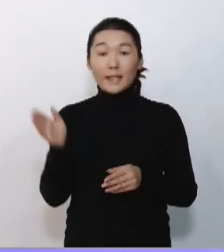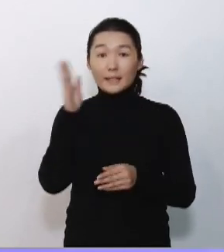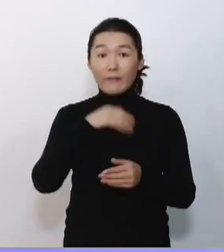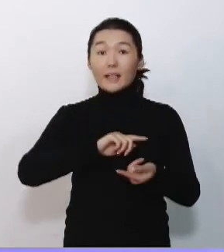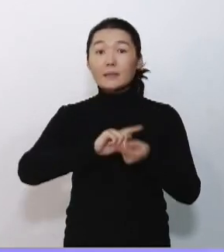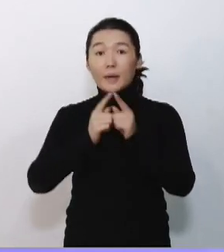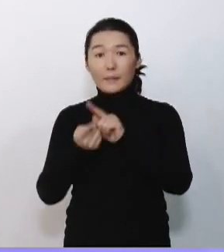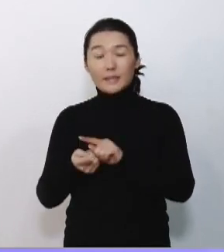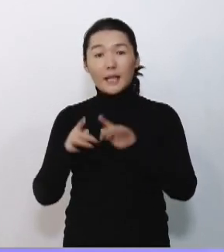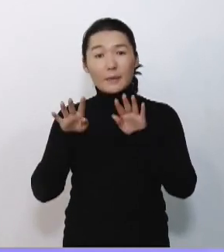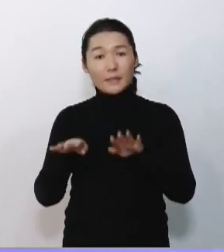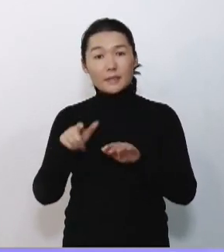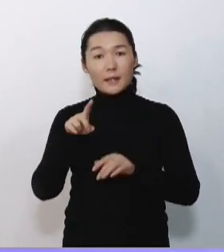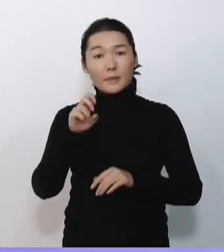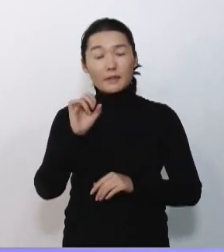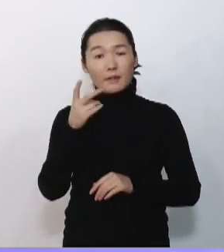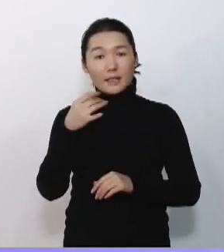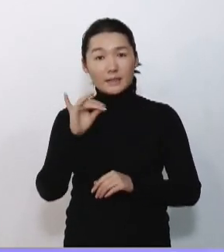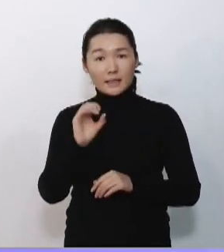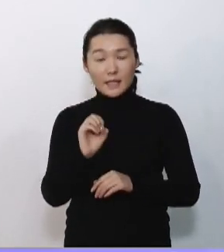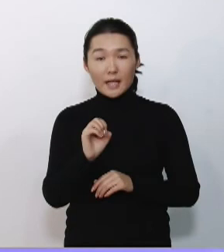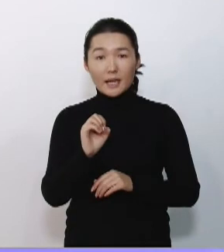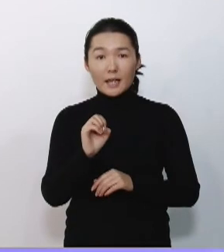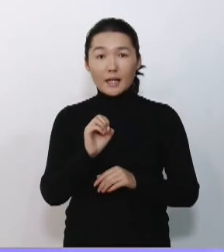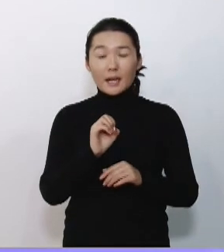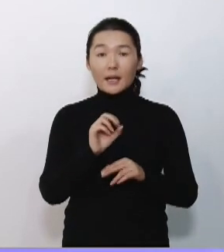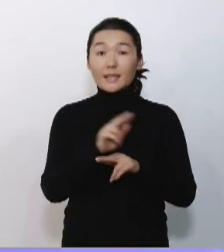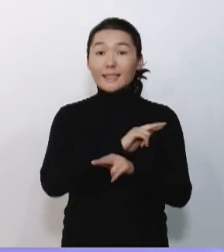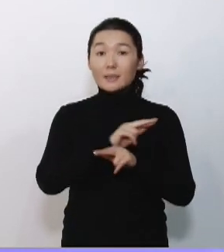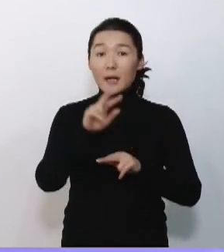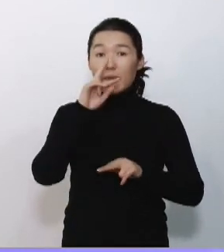поменяем местами гласные, исправим ошибки.